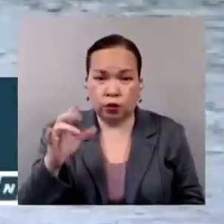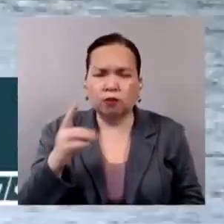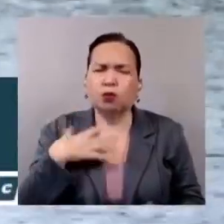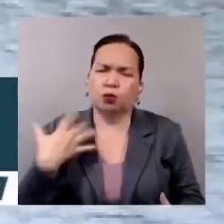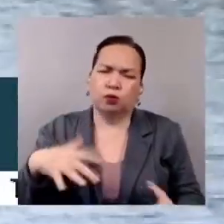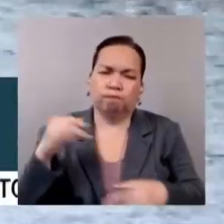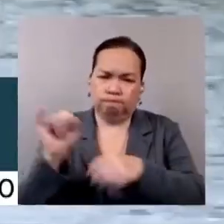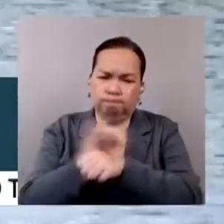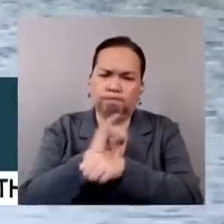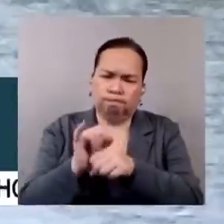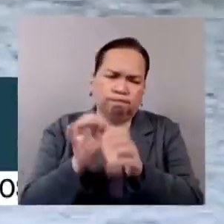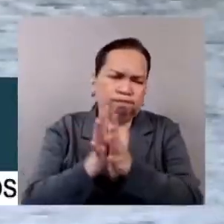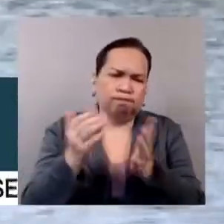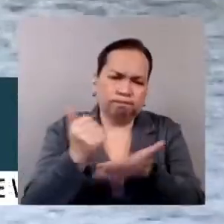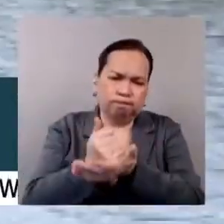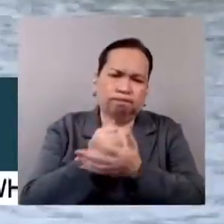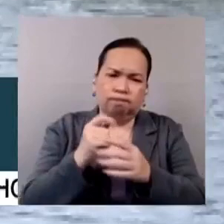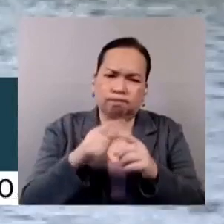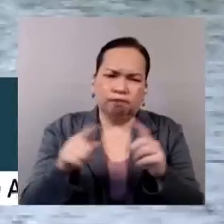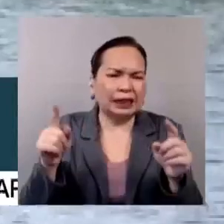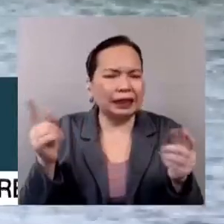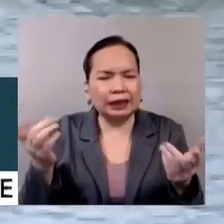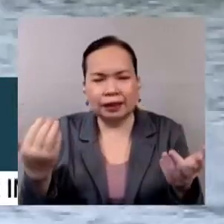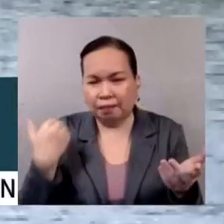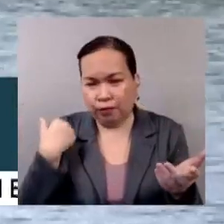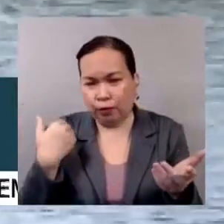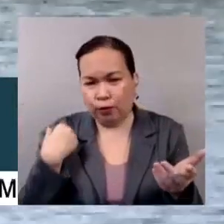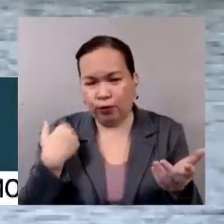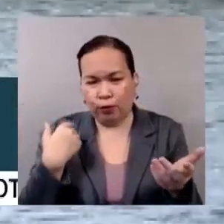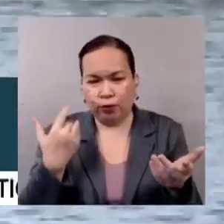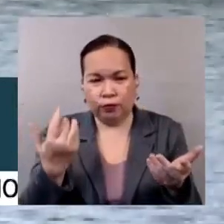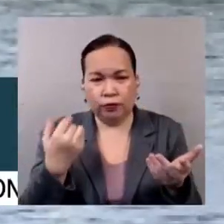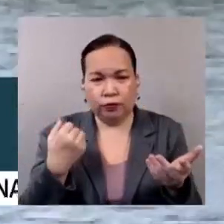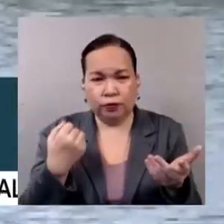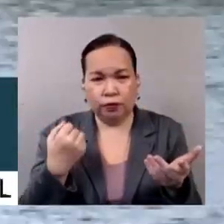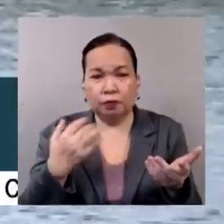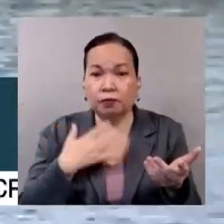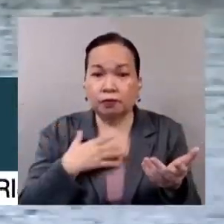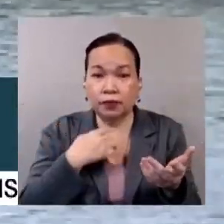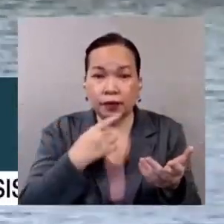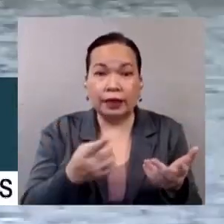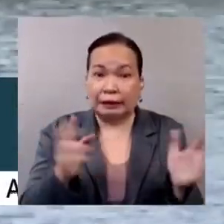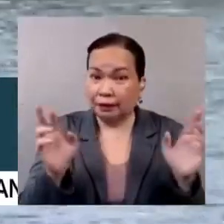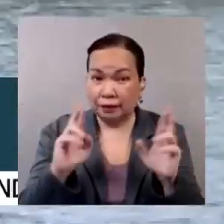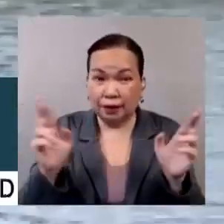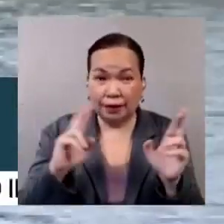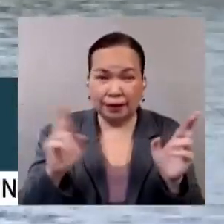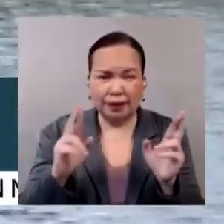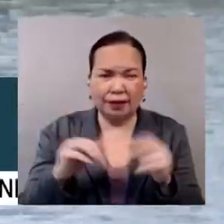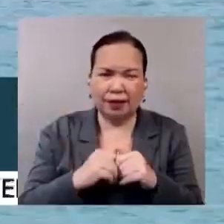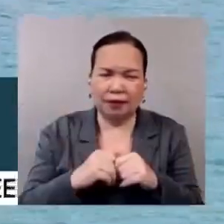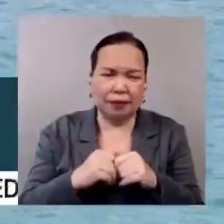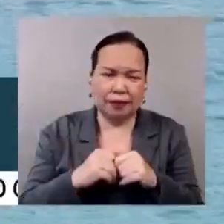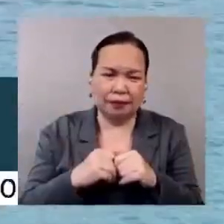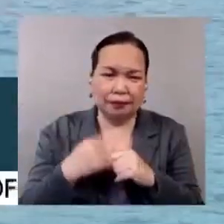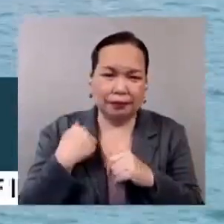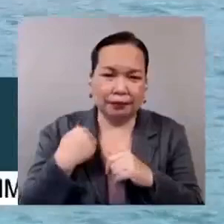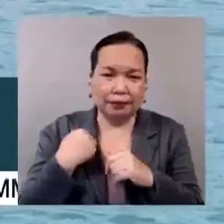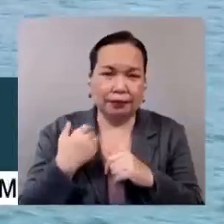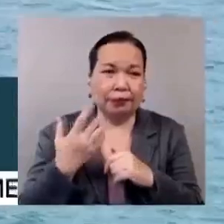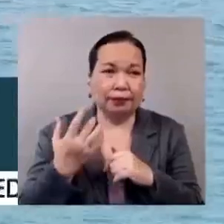ng gusto sa amin. Kaya lang this time kasi, hindi namin pwedeng sabihin na 100% clear si Pola. Kaya hindi kami